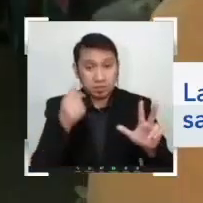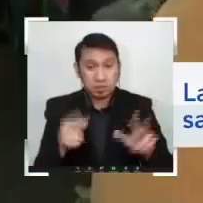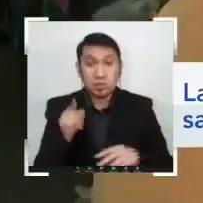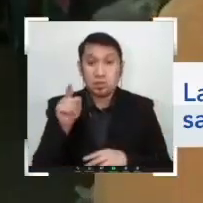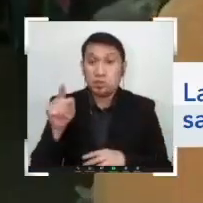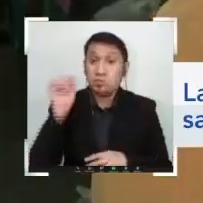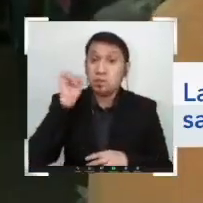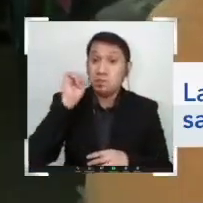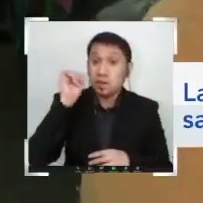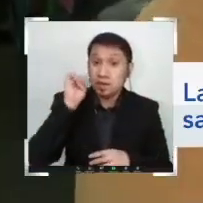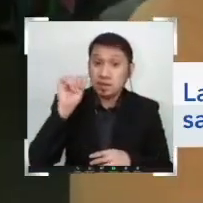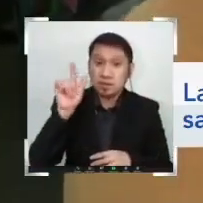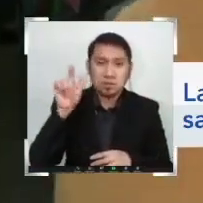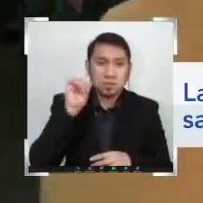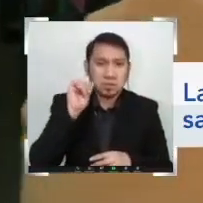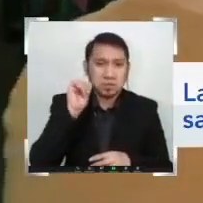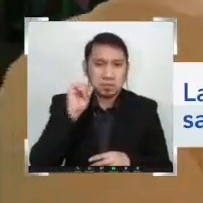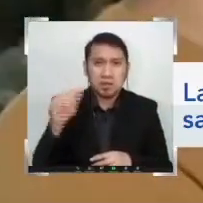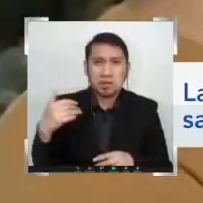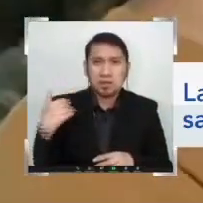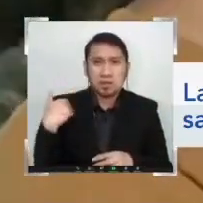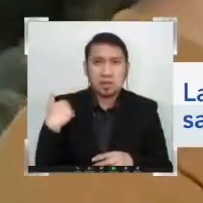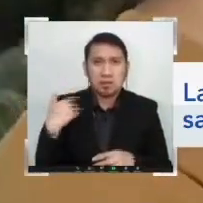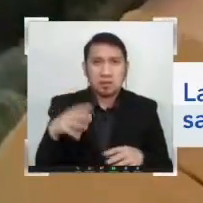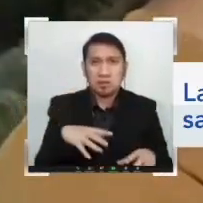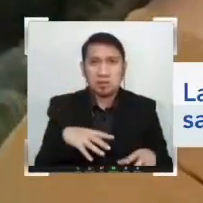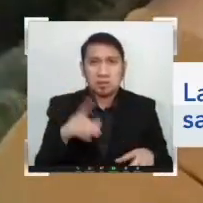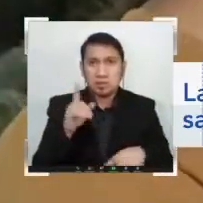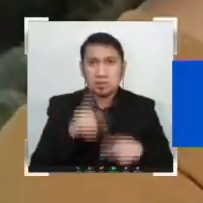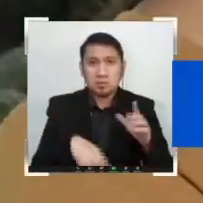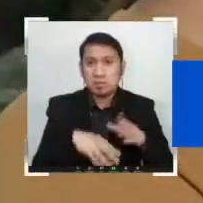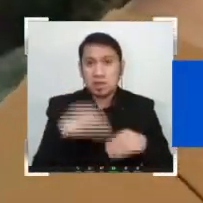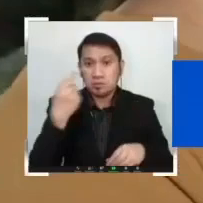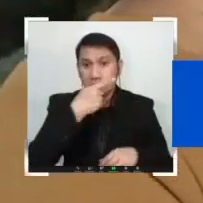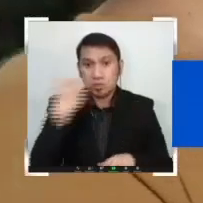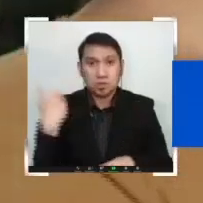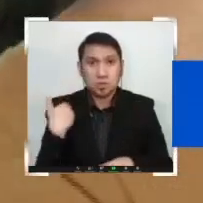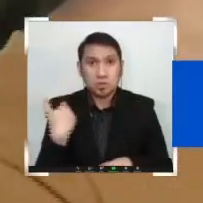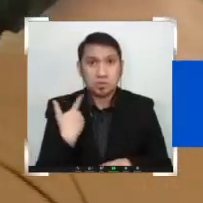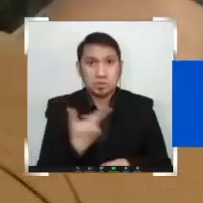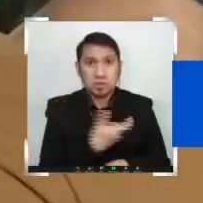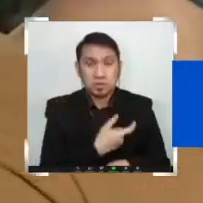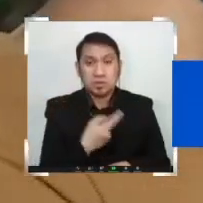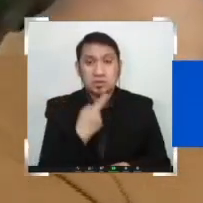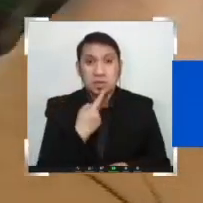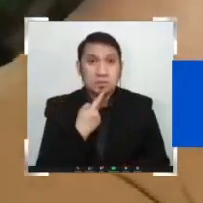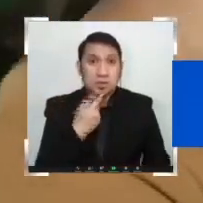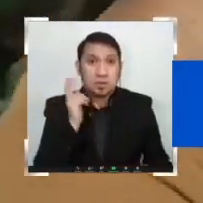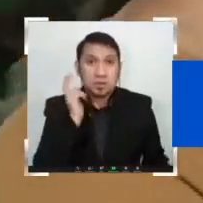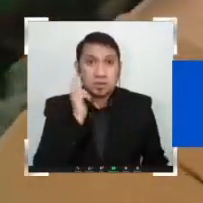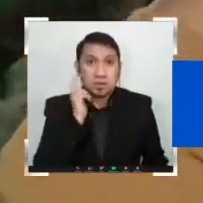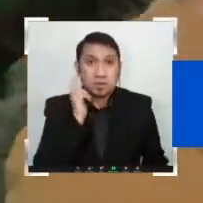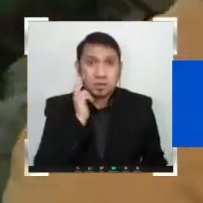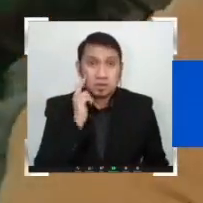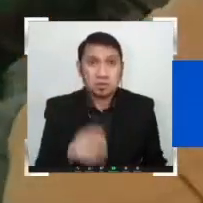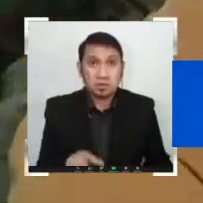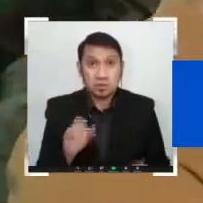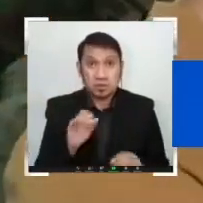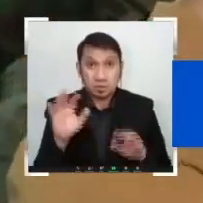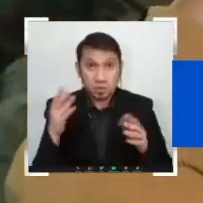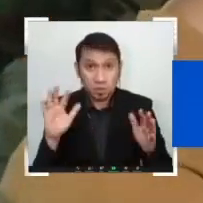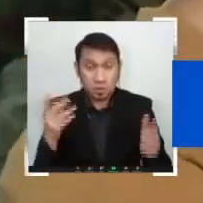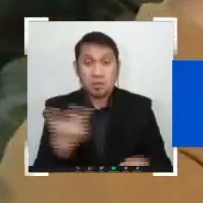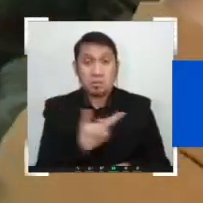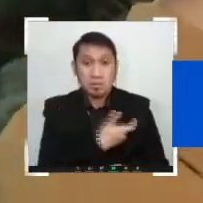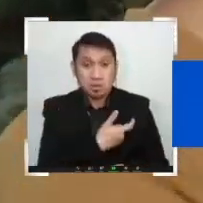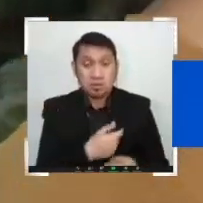muna makalabas ang mga gaya niyang unvaccinated. Sabi nga ni Duterte, yung wala pong bakunado, huhulihin